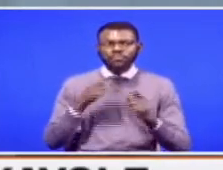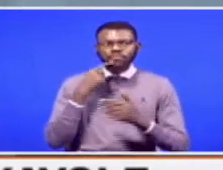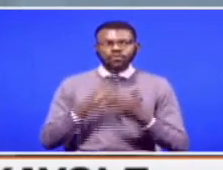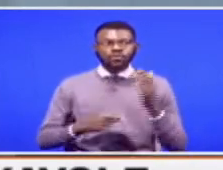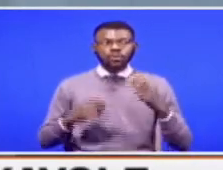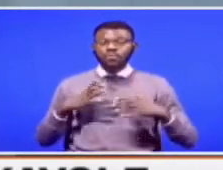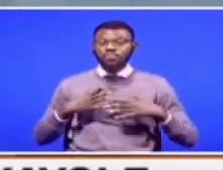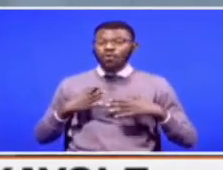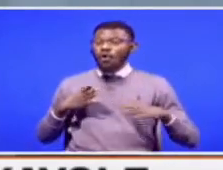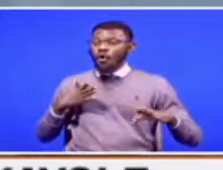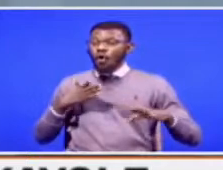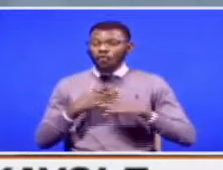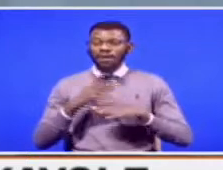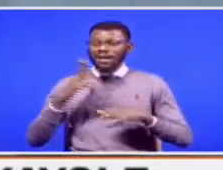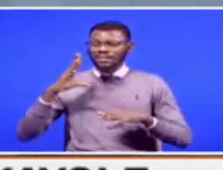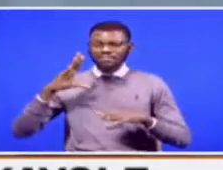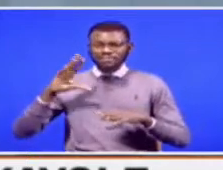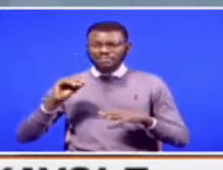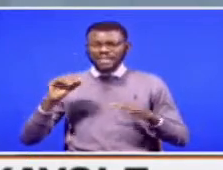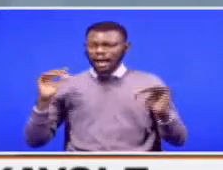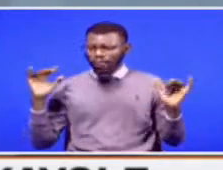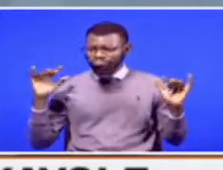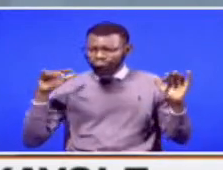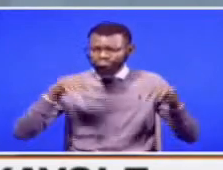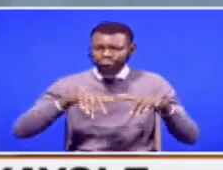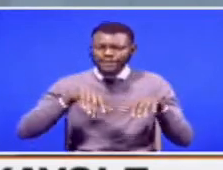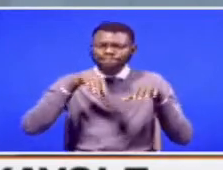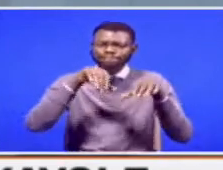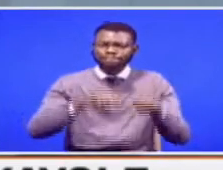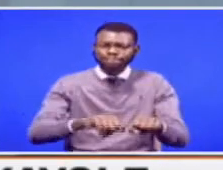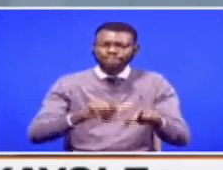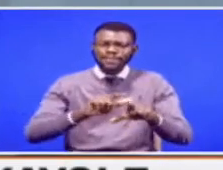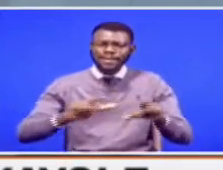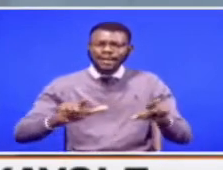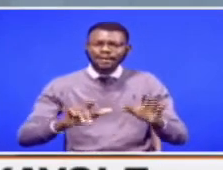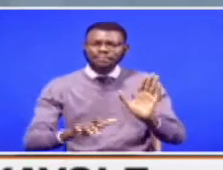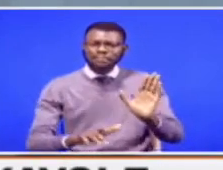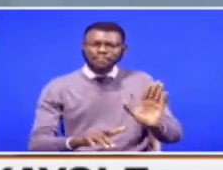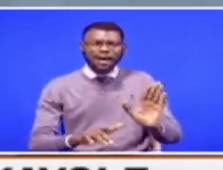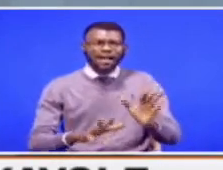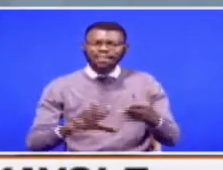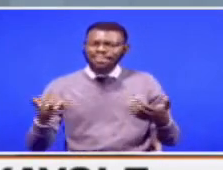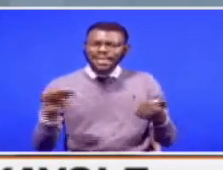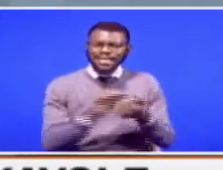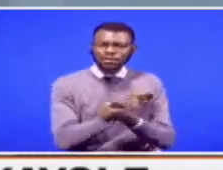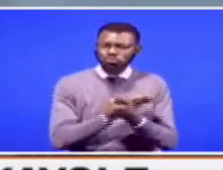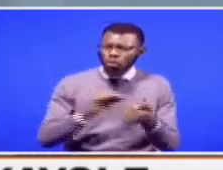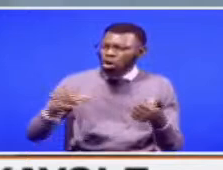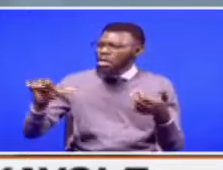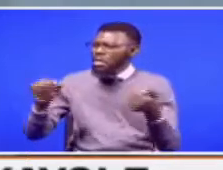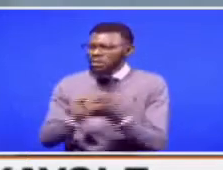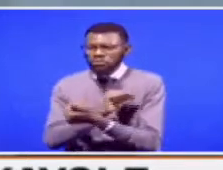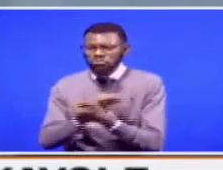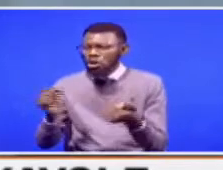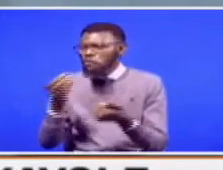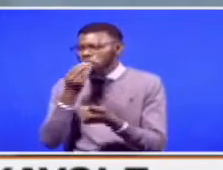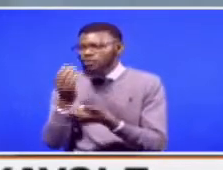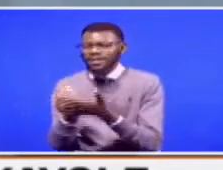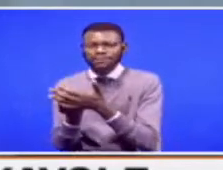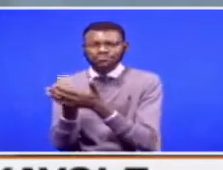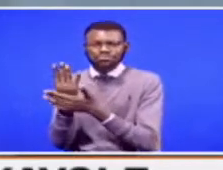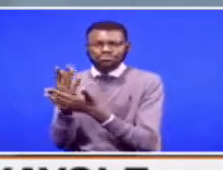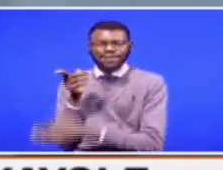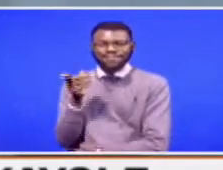watu 50 walivamia shamba lililokuwa akilima kwa zaidi ya miaka 20 na kuharibu mimea yake yote. Shamba hilo